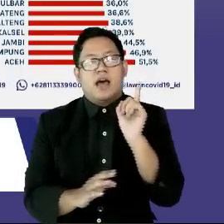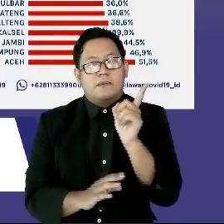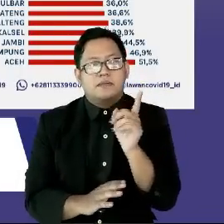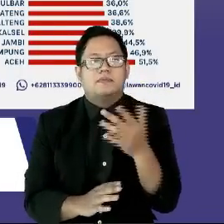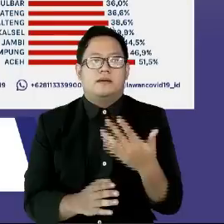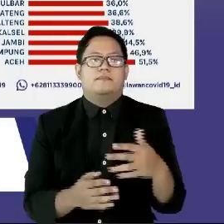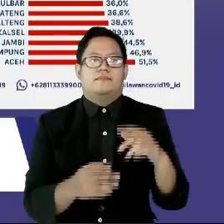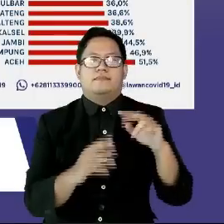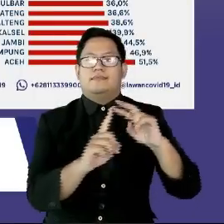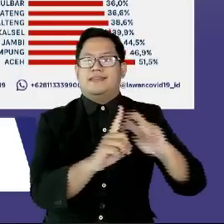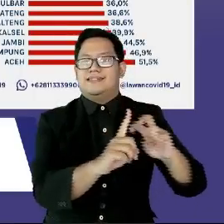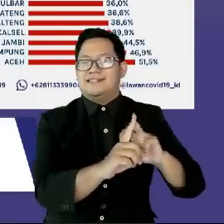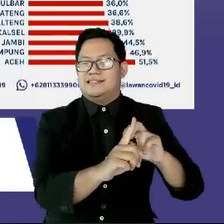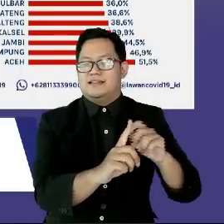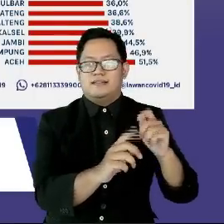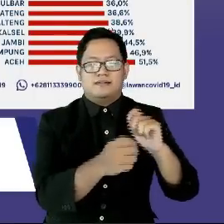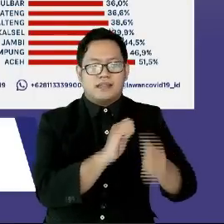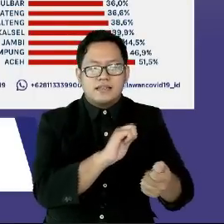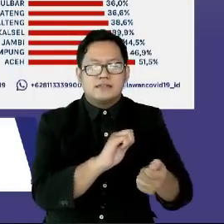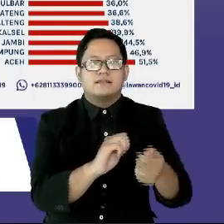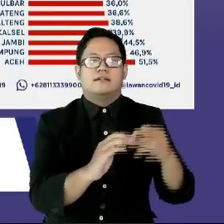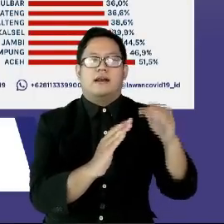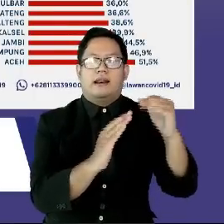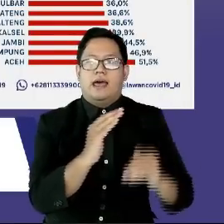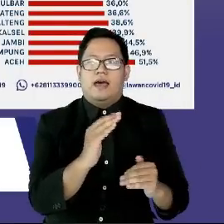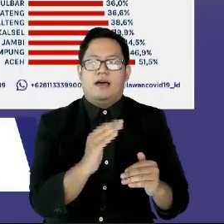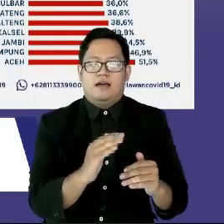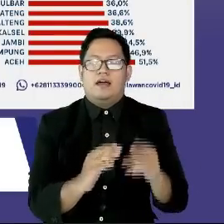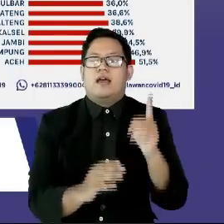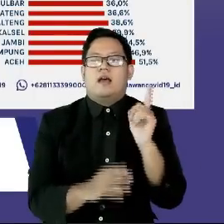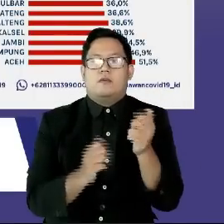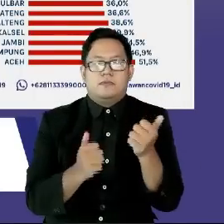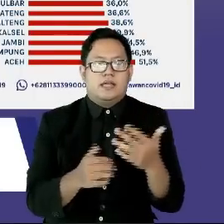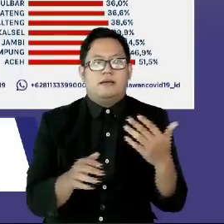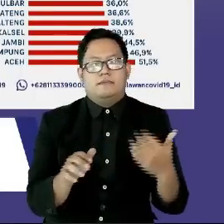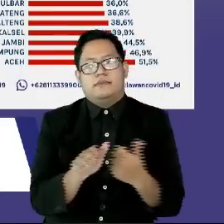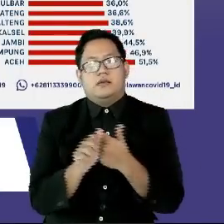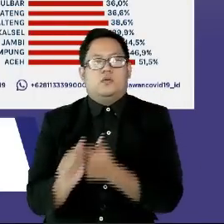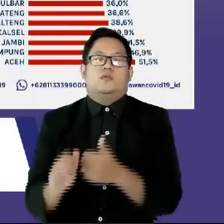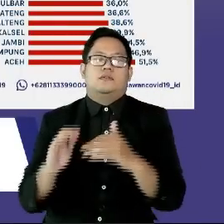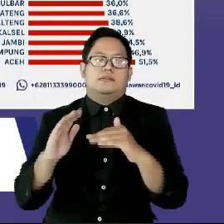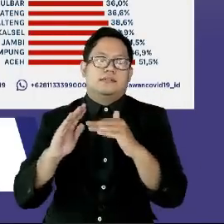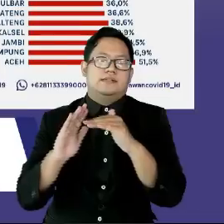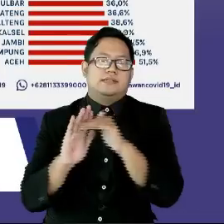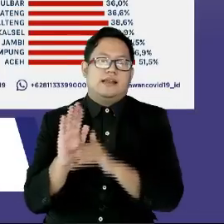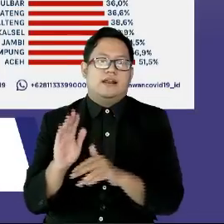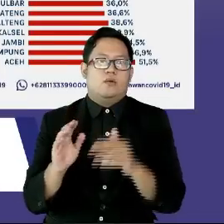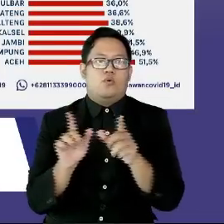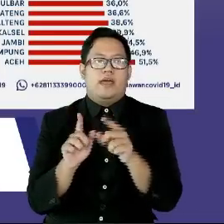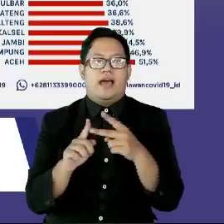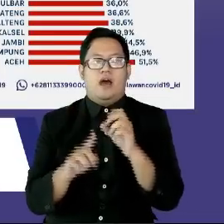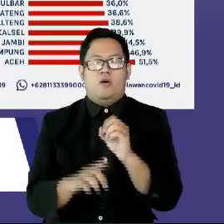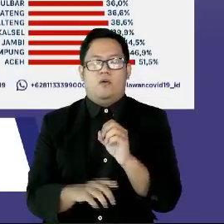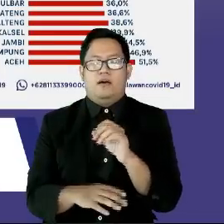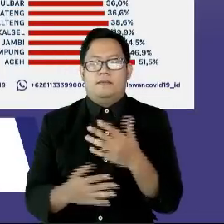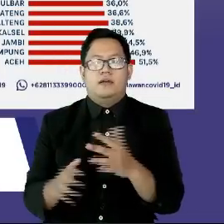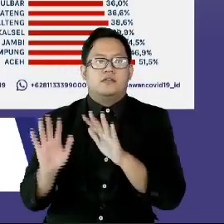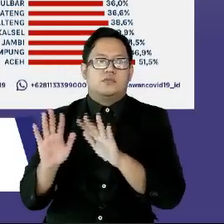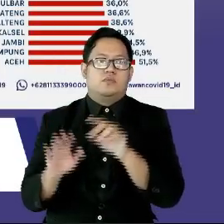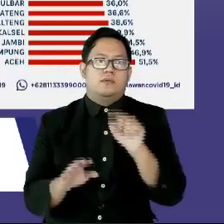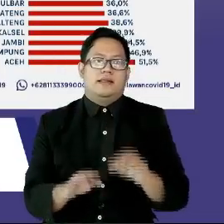rendah. Upayakan agar dapat mencapai standar WHO, yaitu 1:1000 populasi per